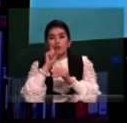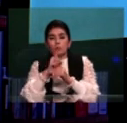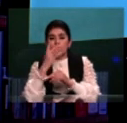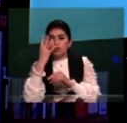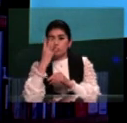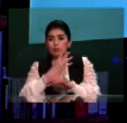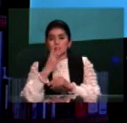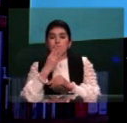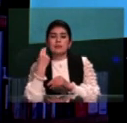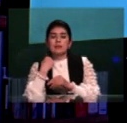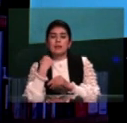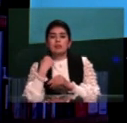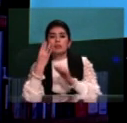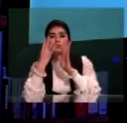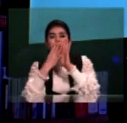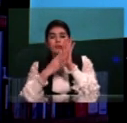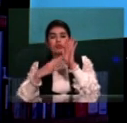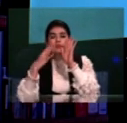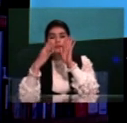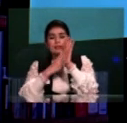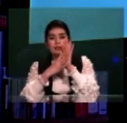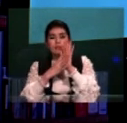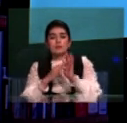4, страница